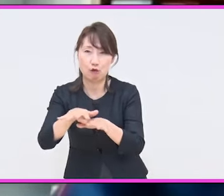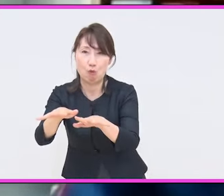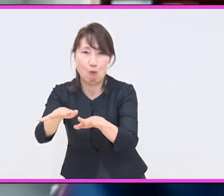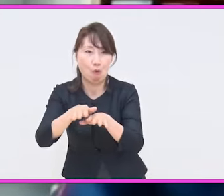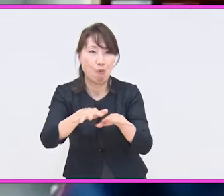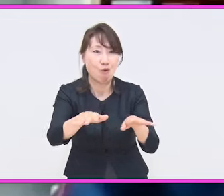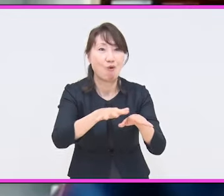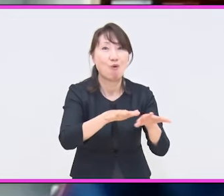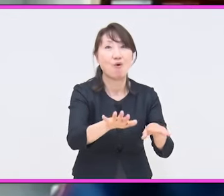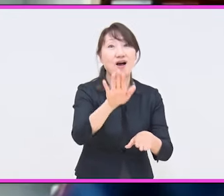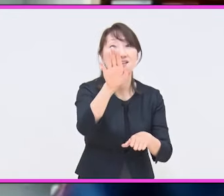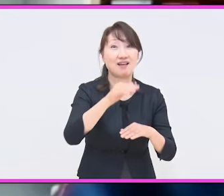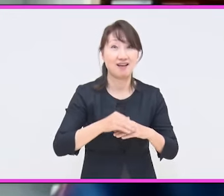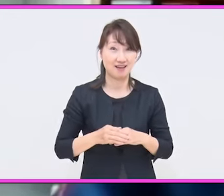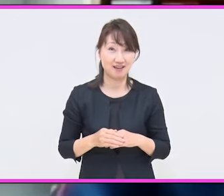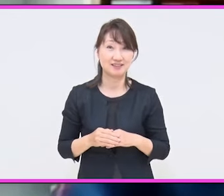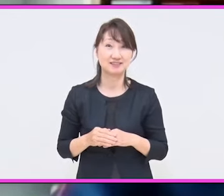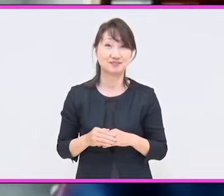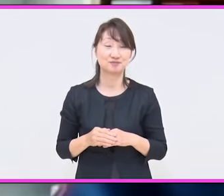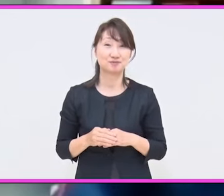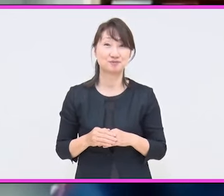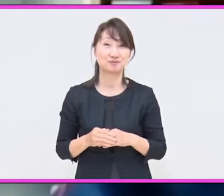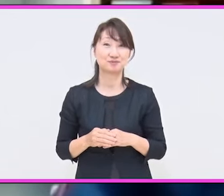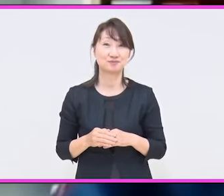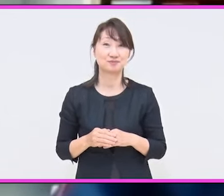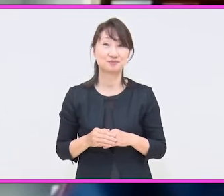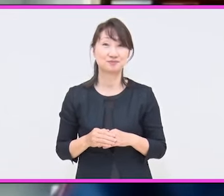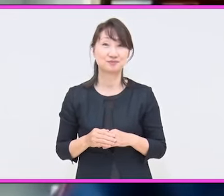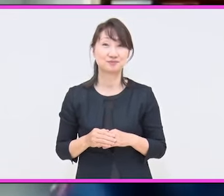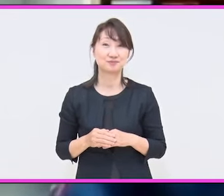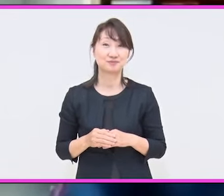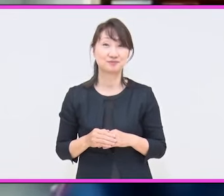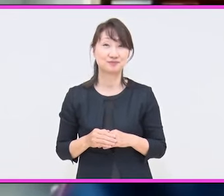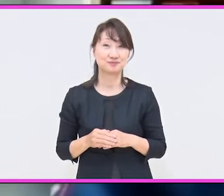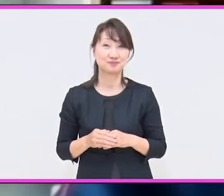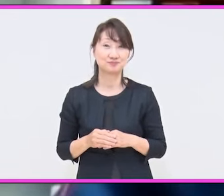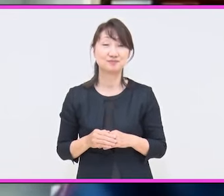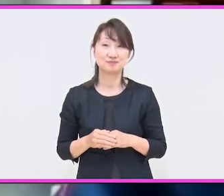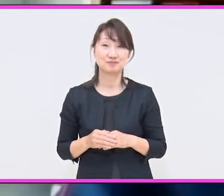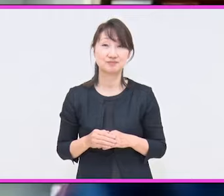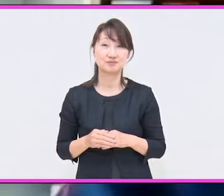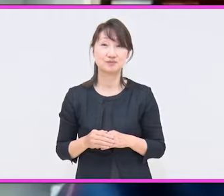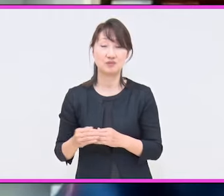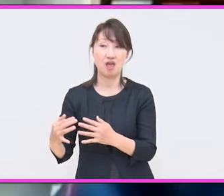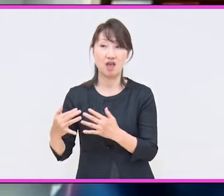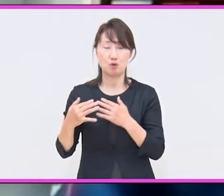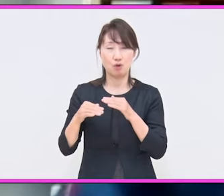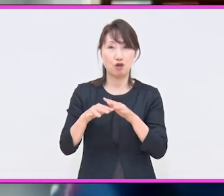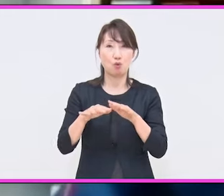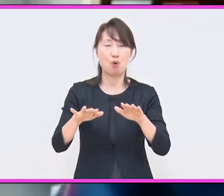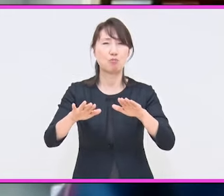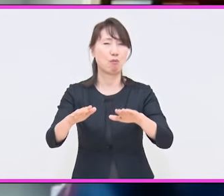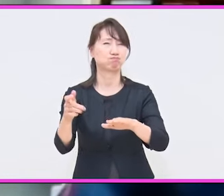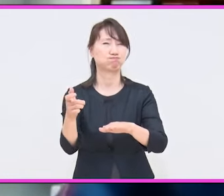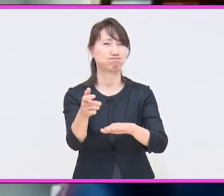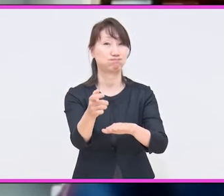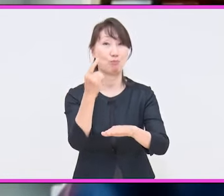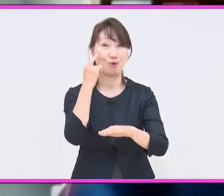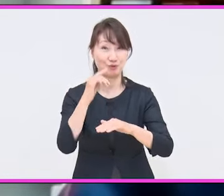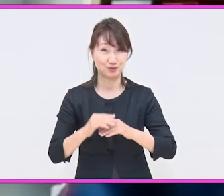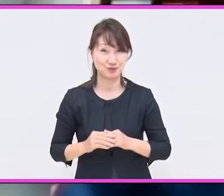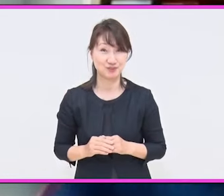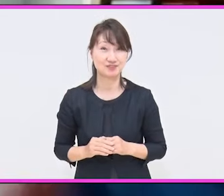the world and went...to many disabled people, and that hasn't finished. It's still going on,